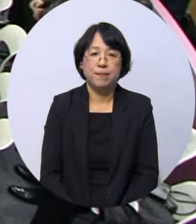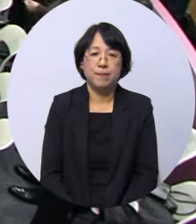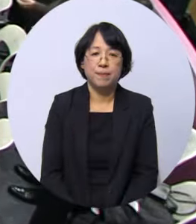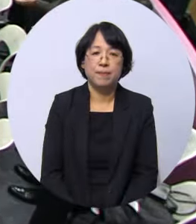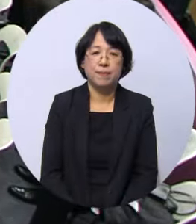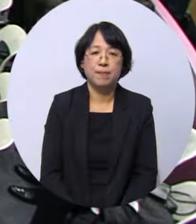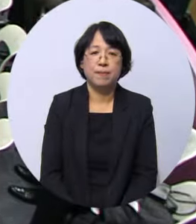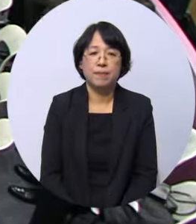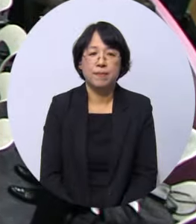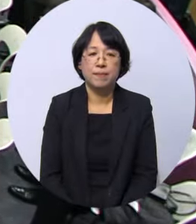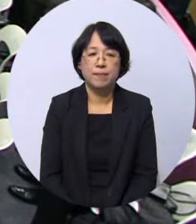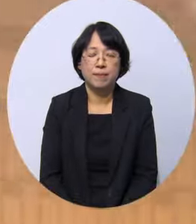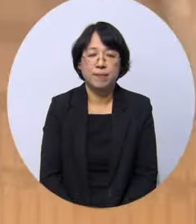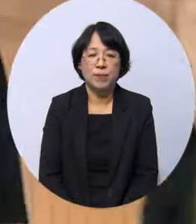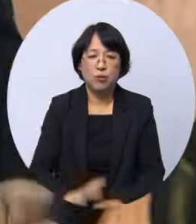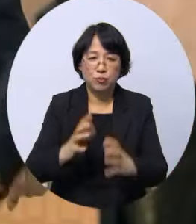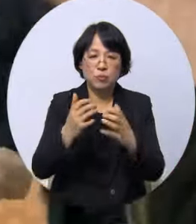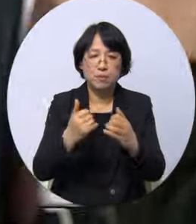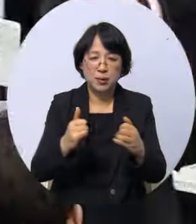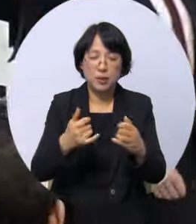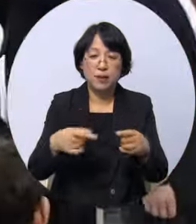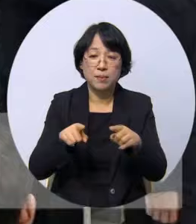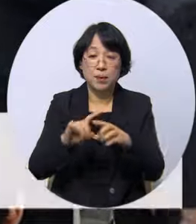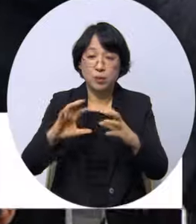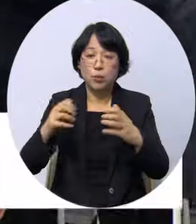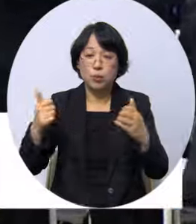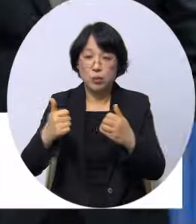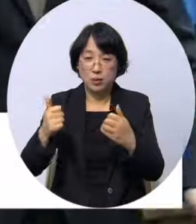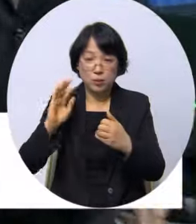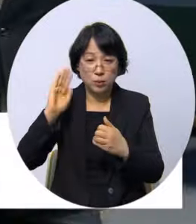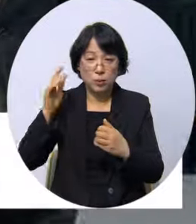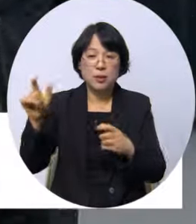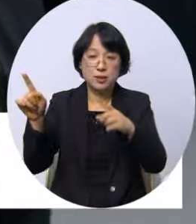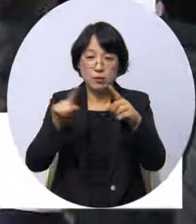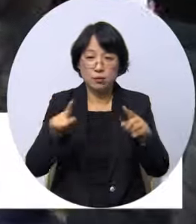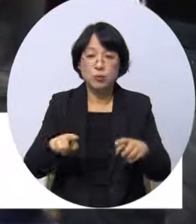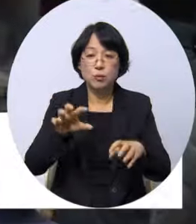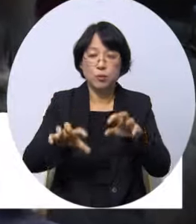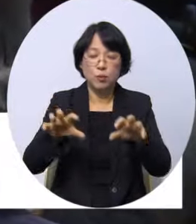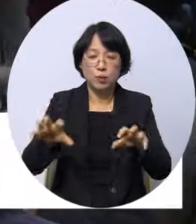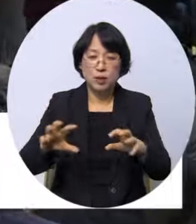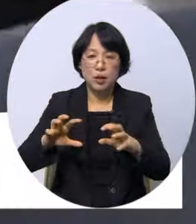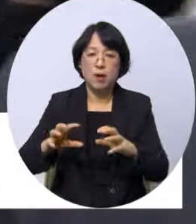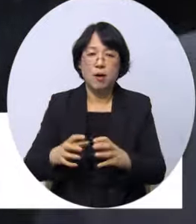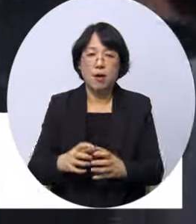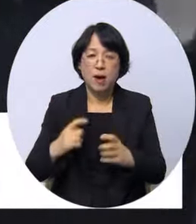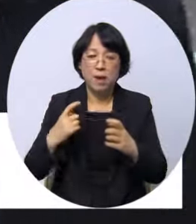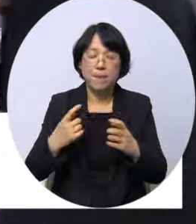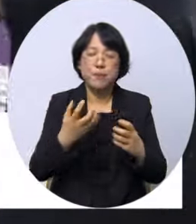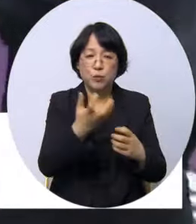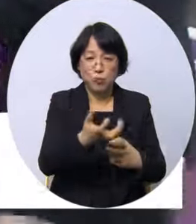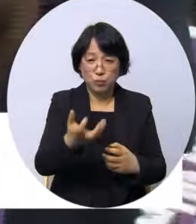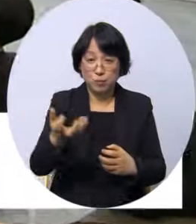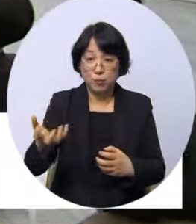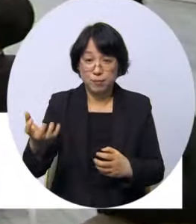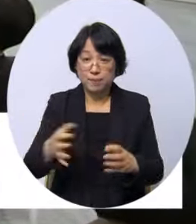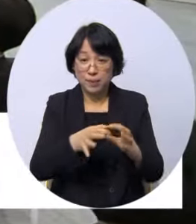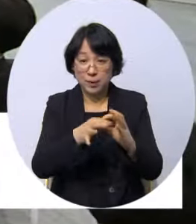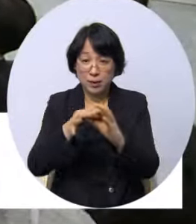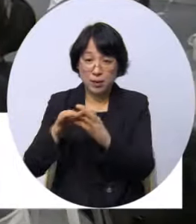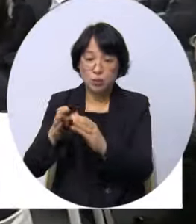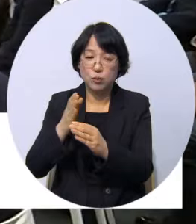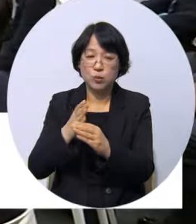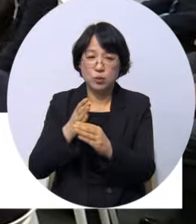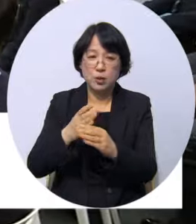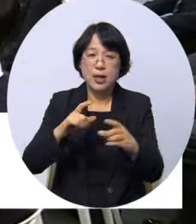기자입니다 국민과 함께하는 민생 토론회는 최근 들어 전국 곳곳에서 민생 투어처럼 이어지고 있습니다 지역에서